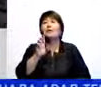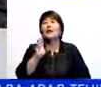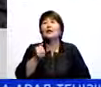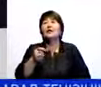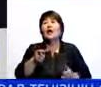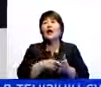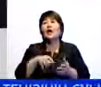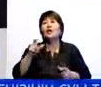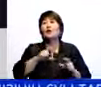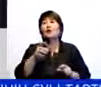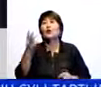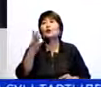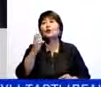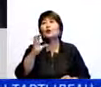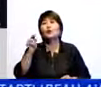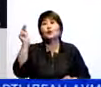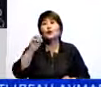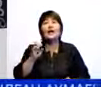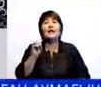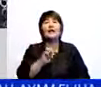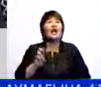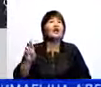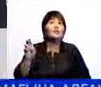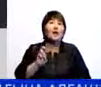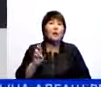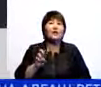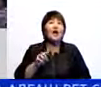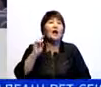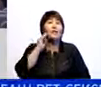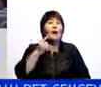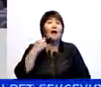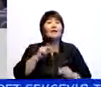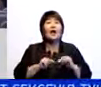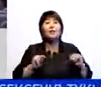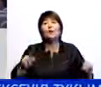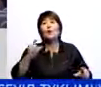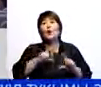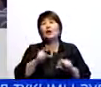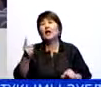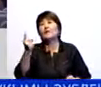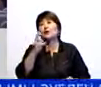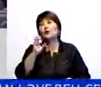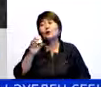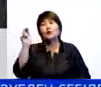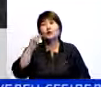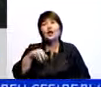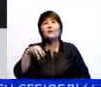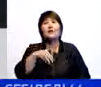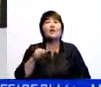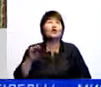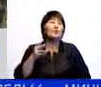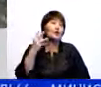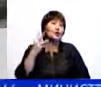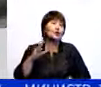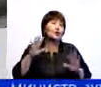Қарағанды университетінің төртінші курс студенті Еркеғали Бекболат пен Павлодар педагогикалық университетінің бірінші курс студенті Мизан Жұмали